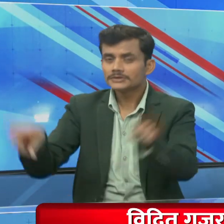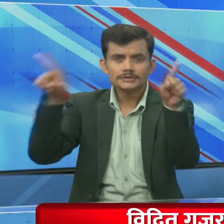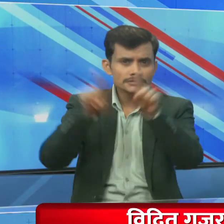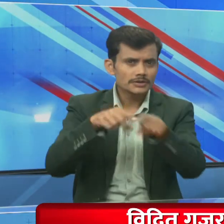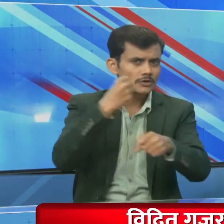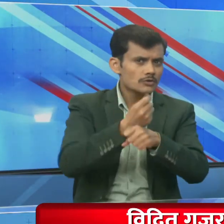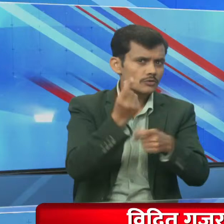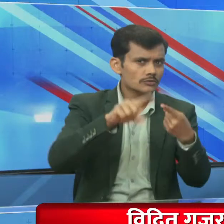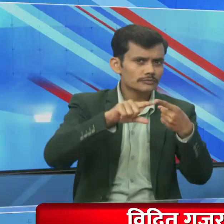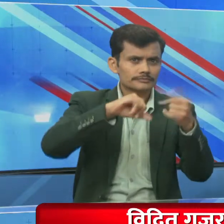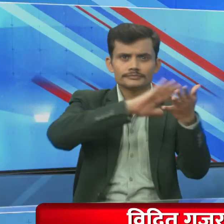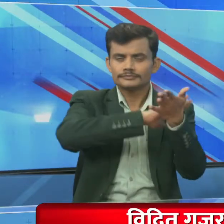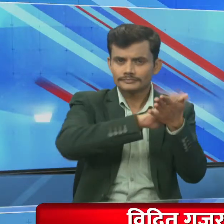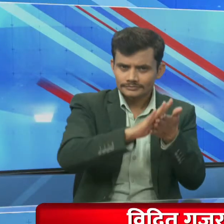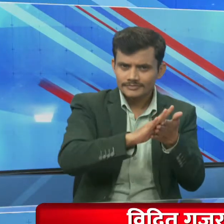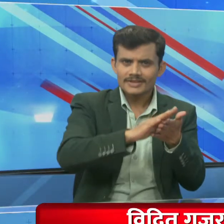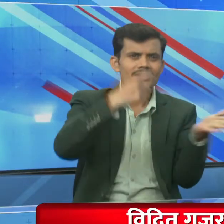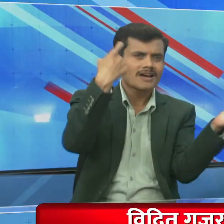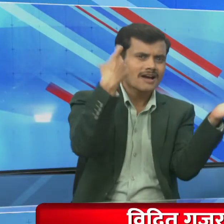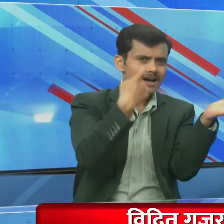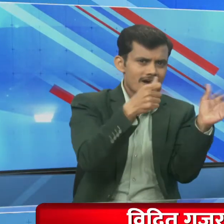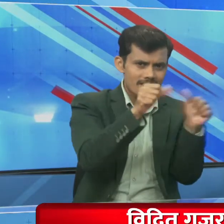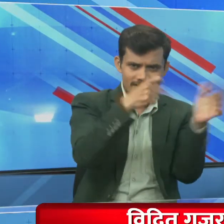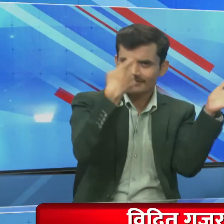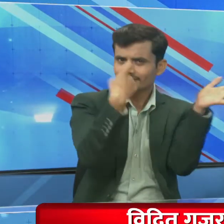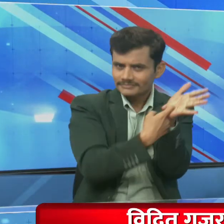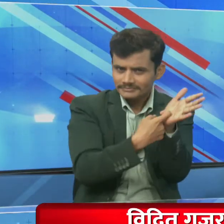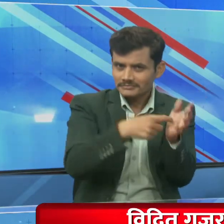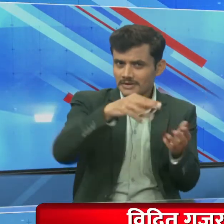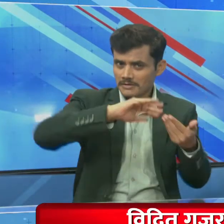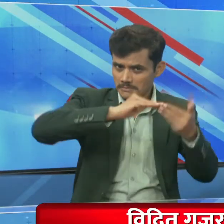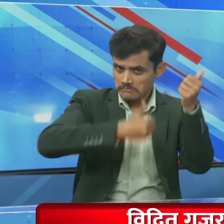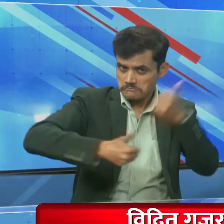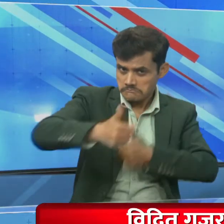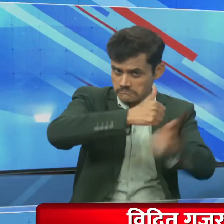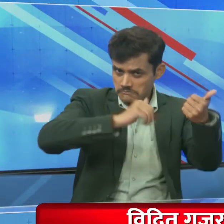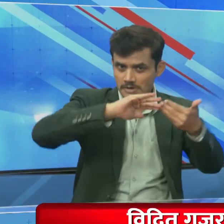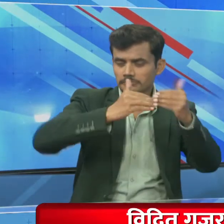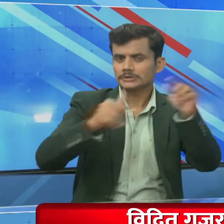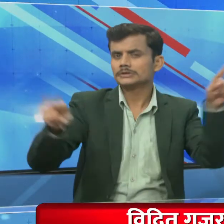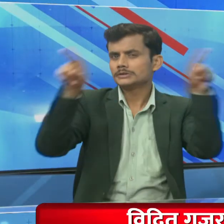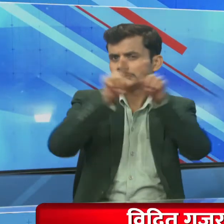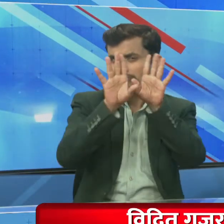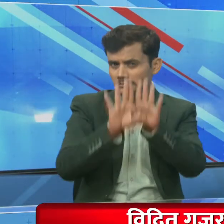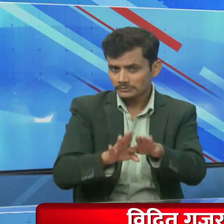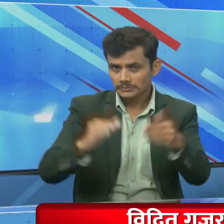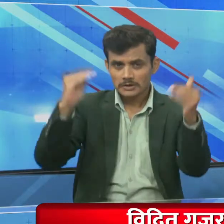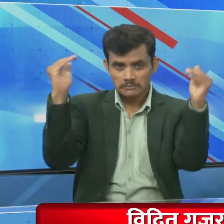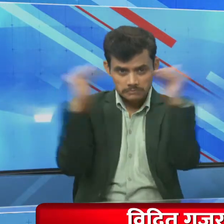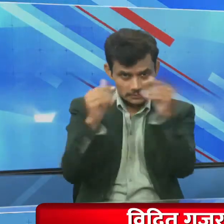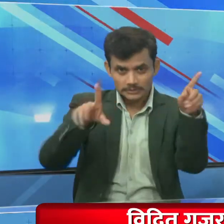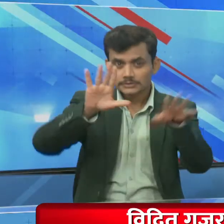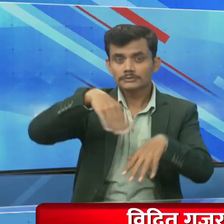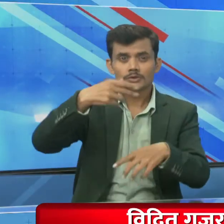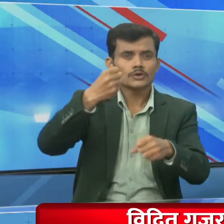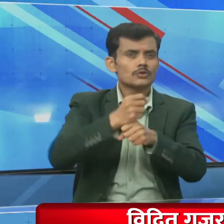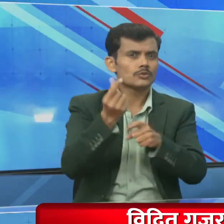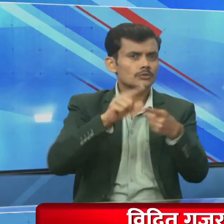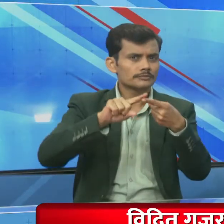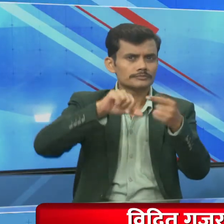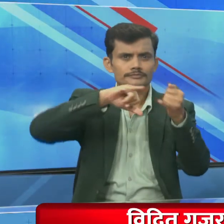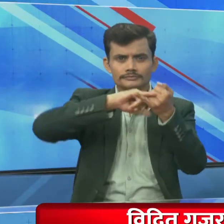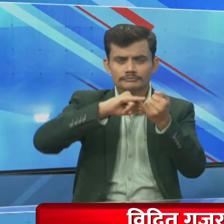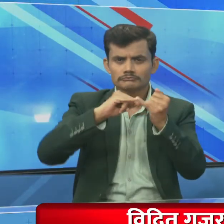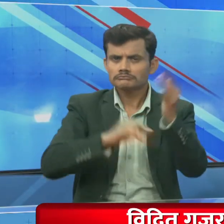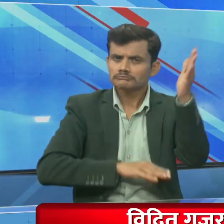डी गुकेश और आर प्रज्ञानानंदा के बीच खेला गया मैच रहा ड्रॉ। इस ड्रॉ के बाद गुकेश संयुक्त रूप से